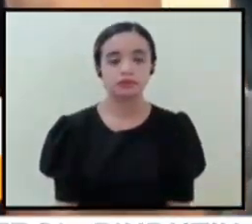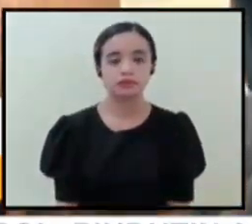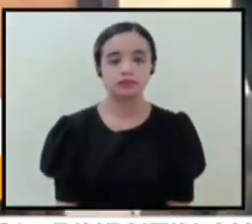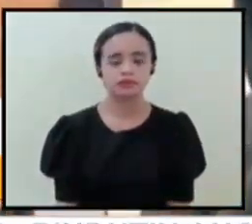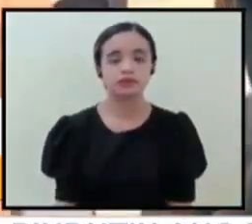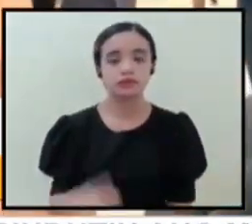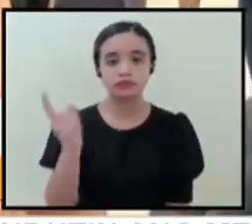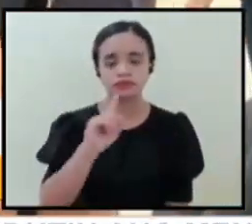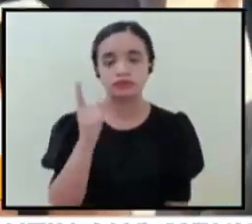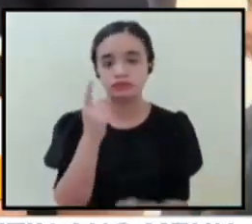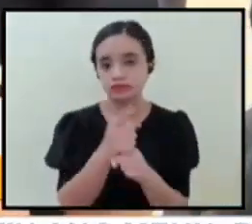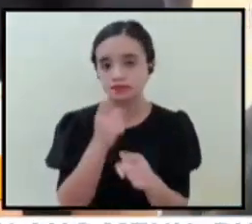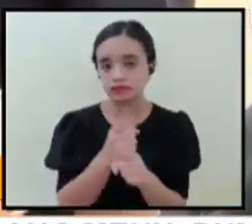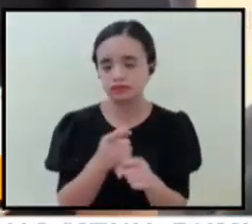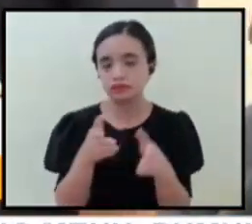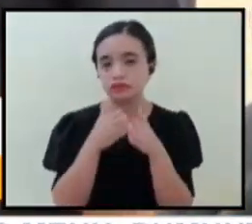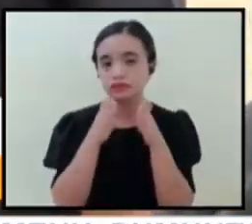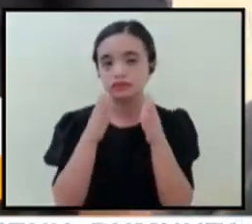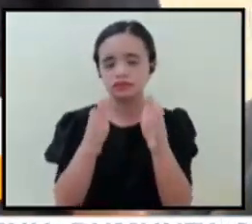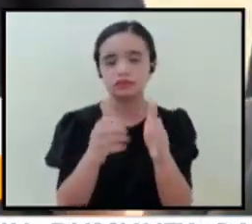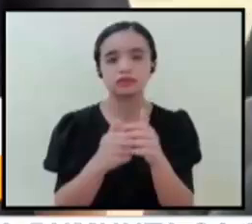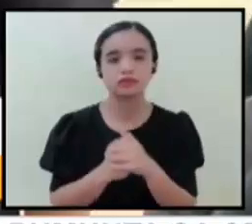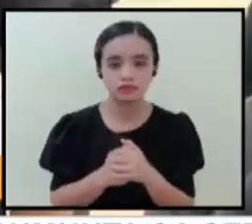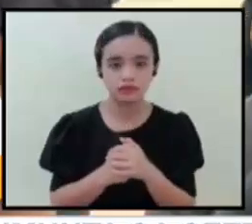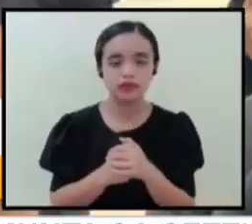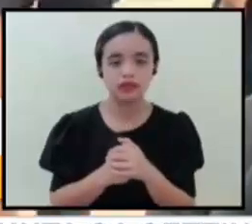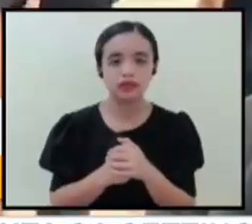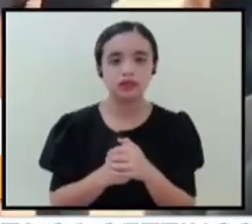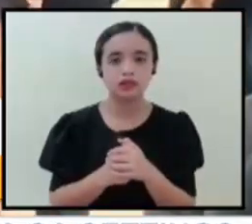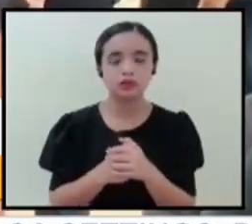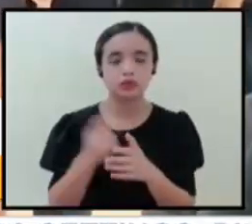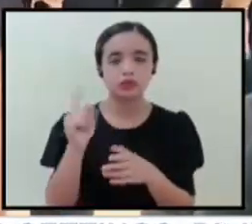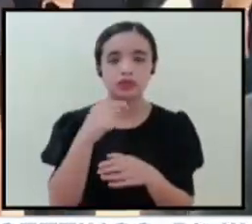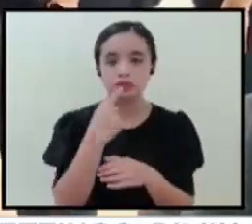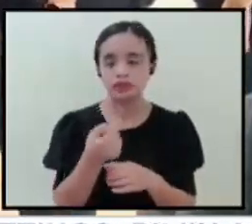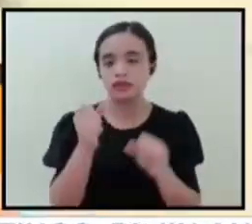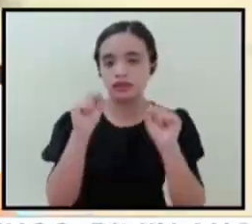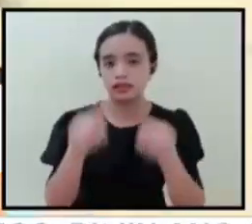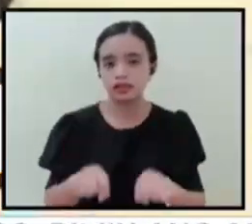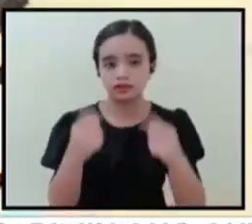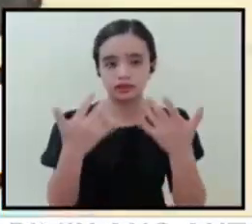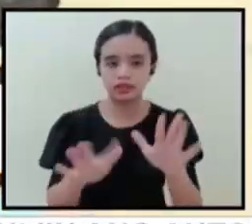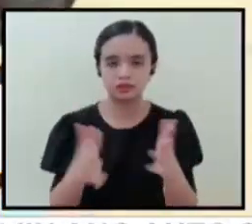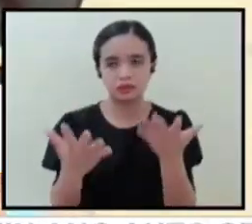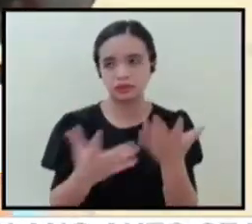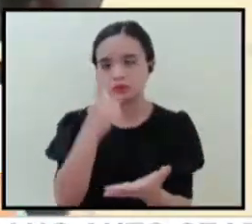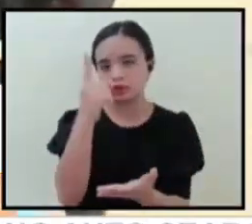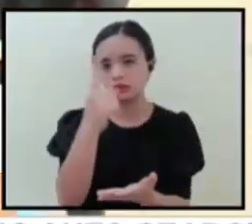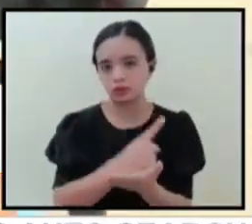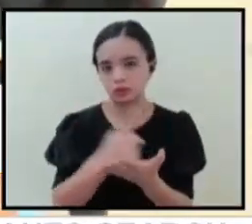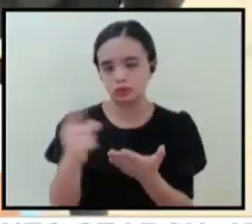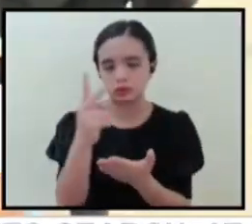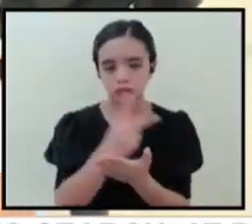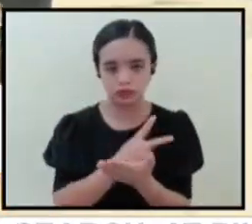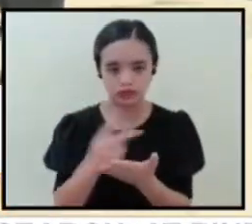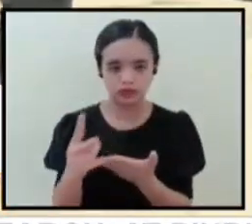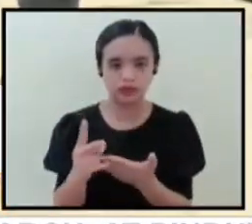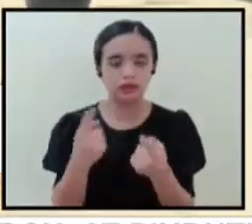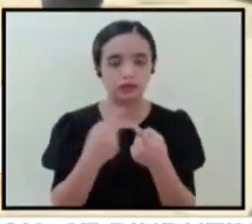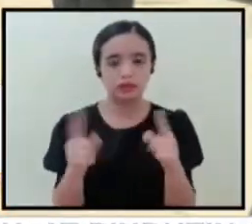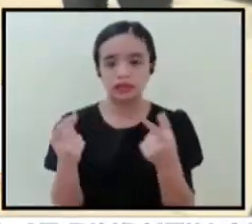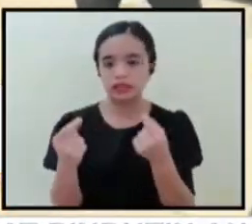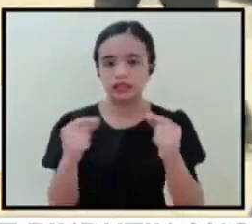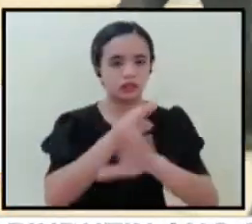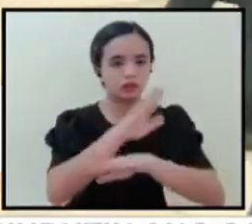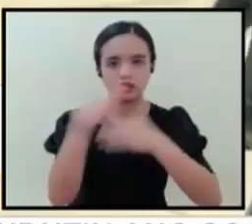appropriate approach. The salvor said that they can finish it in 1 or 2 weeks. But we are doing everything. No?